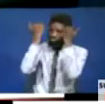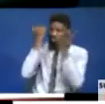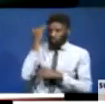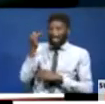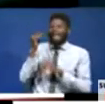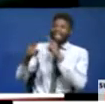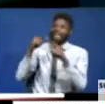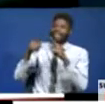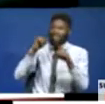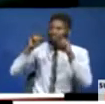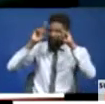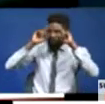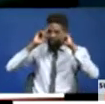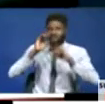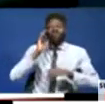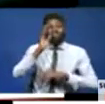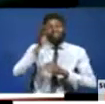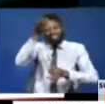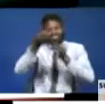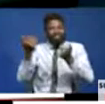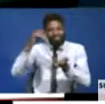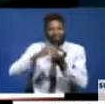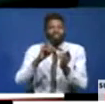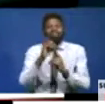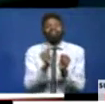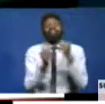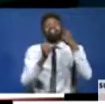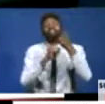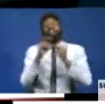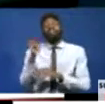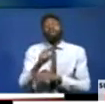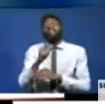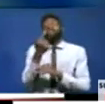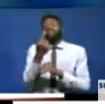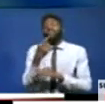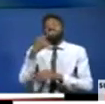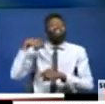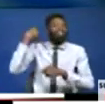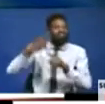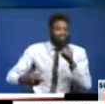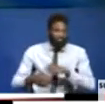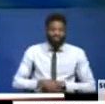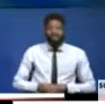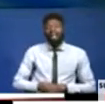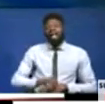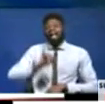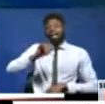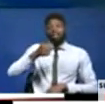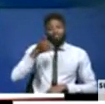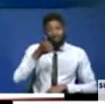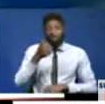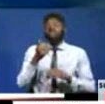26 mwezi Januari mwaka ujao. Halmashauri huru ya kutathmini utendakazi wa polisi ilikuwa imepokea awali